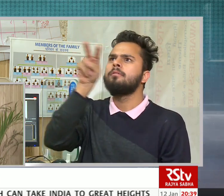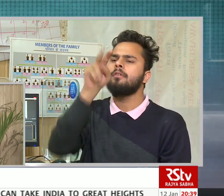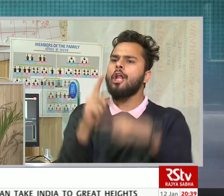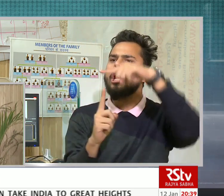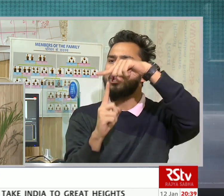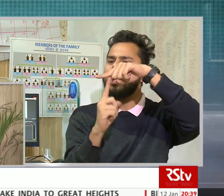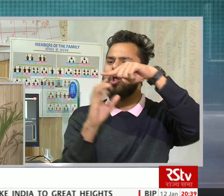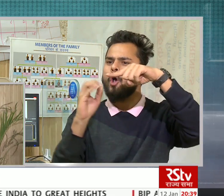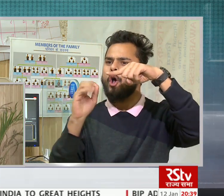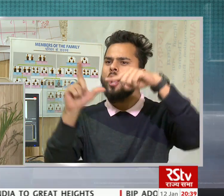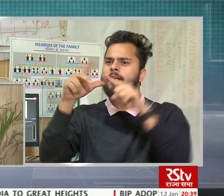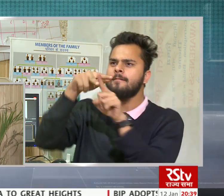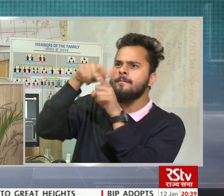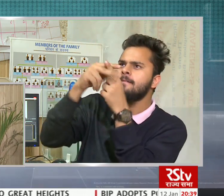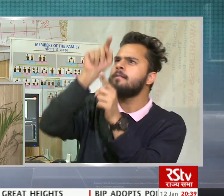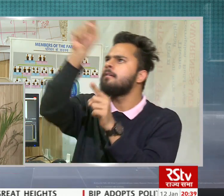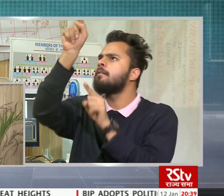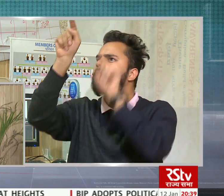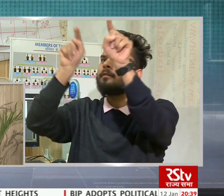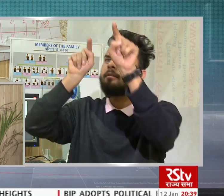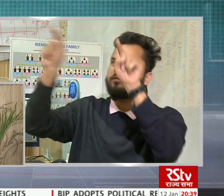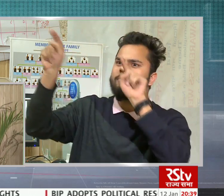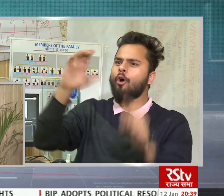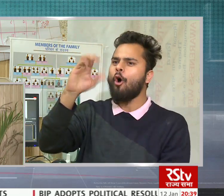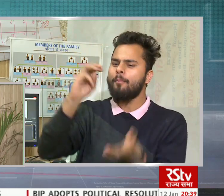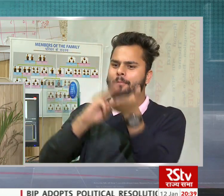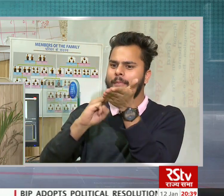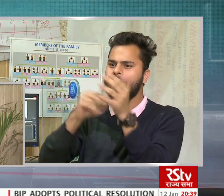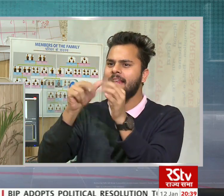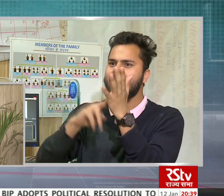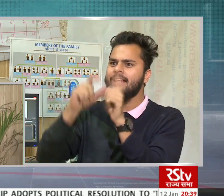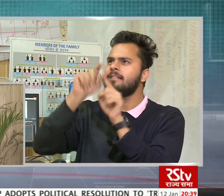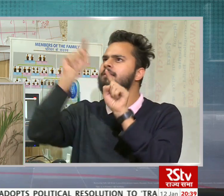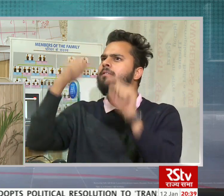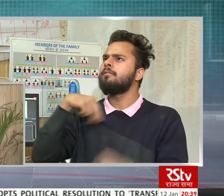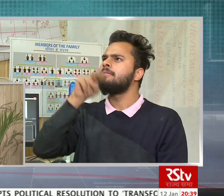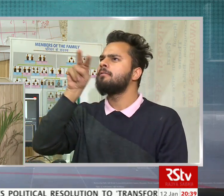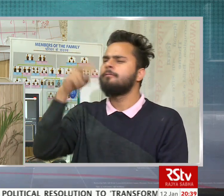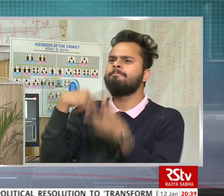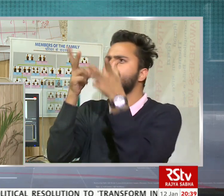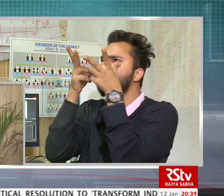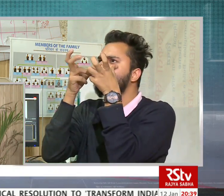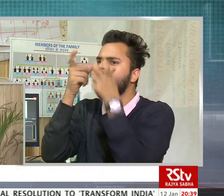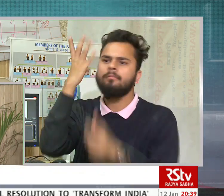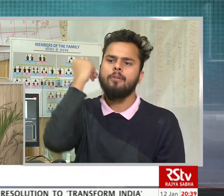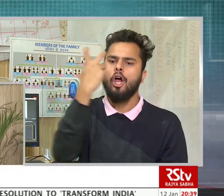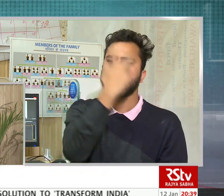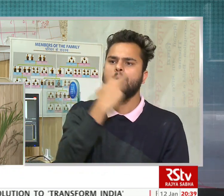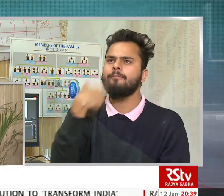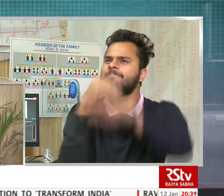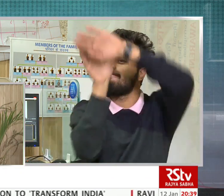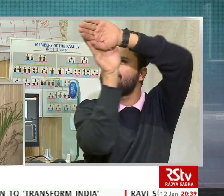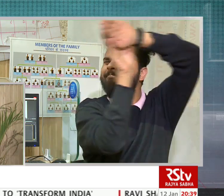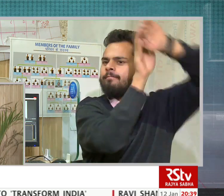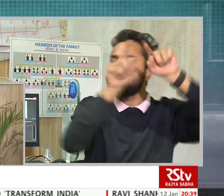था। टूल्स मैंने टूल्स के ज़रिए मैंने पढ़ना सीखा और मैंने उनको अडॉप्ट किया, उसको मैंने